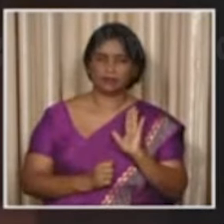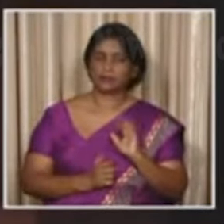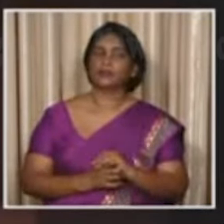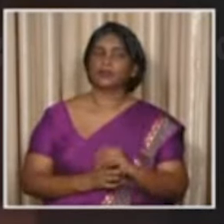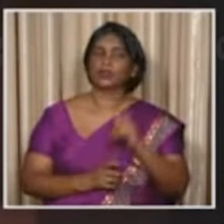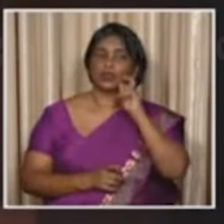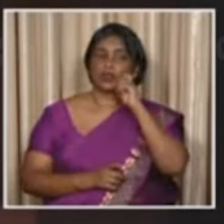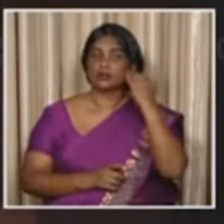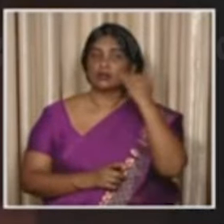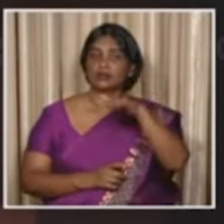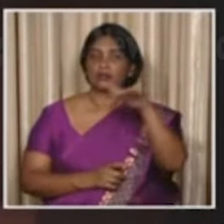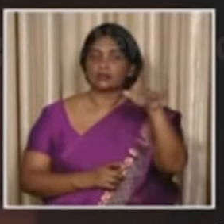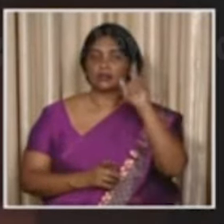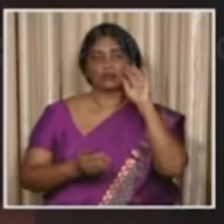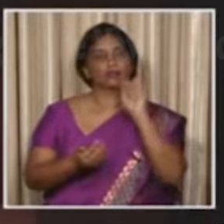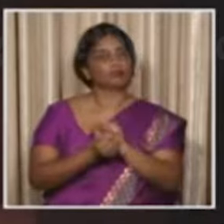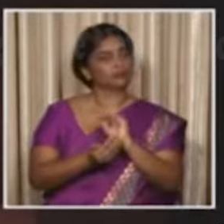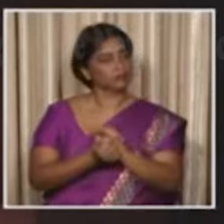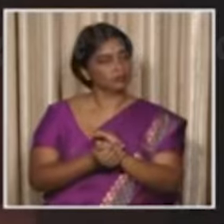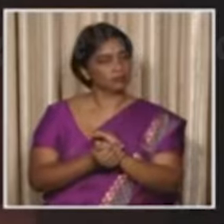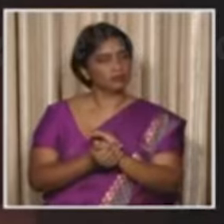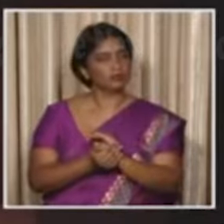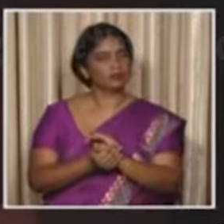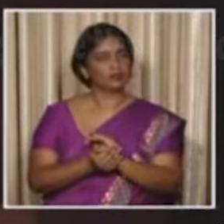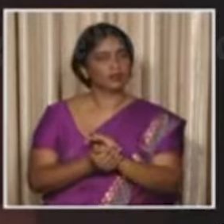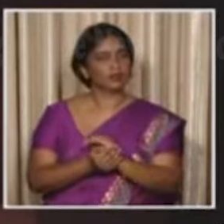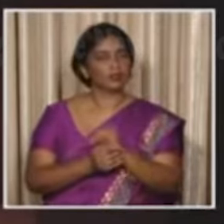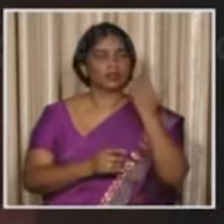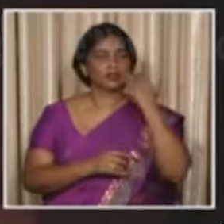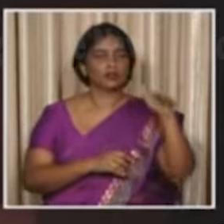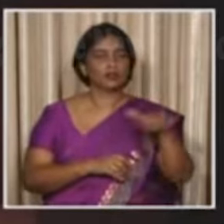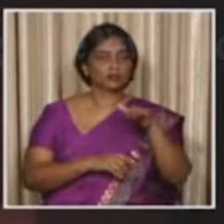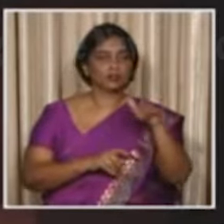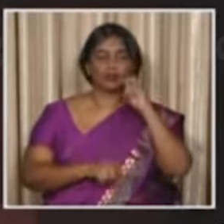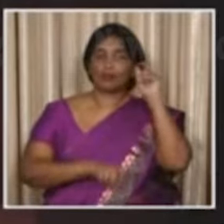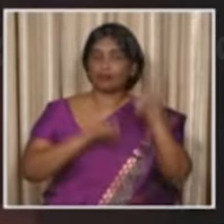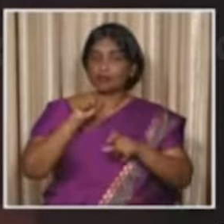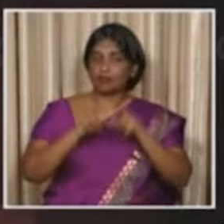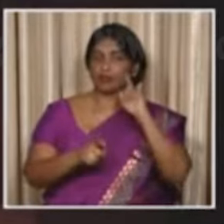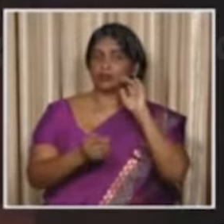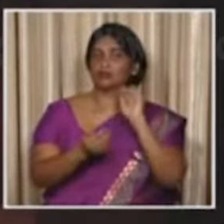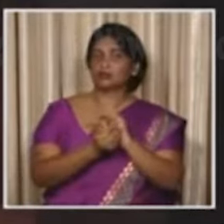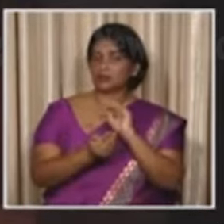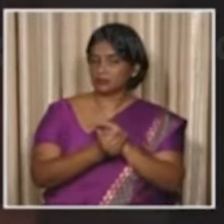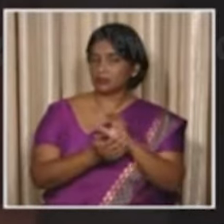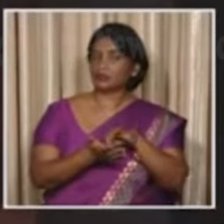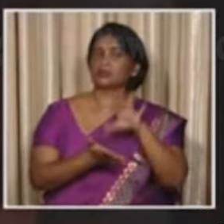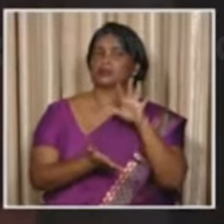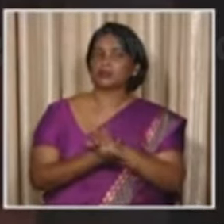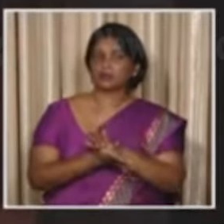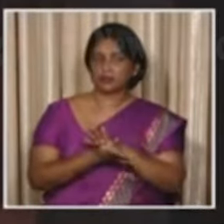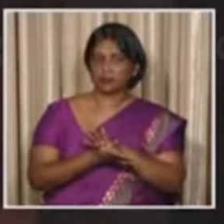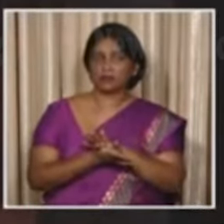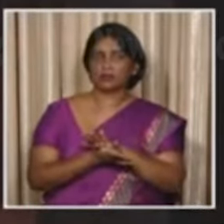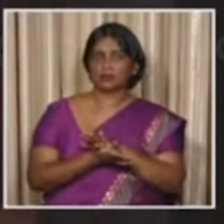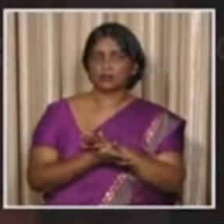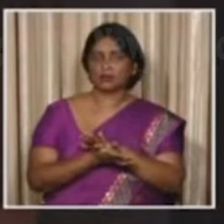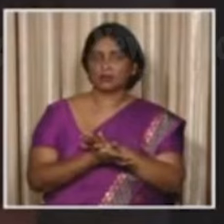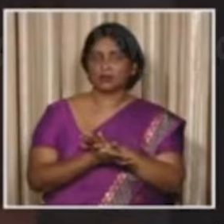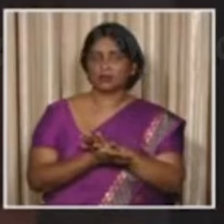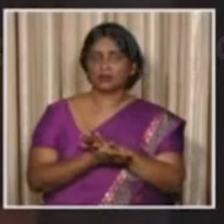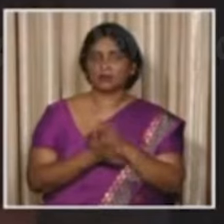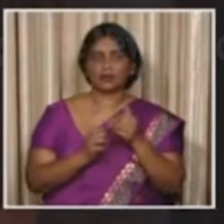නැහැ. ජන සමාජයේ සුරක්ෂිත භාවය, ජන සමාජයේ ඉන්න පුරවැසියන්ගේ සුරක්ෂිත භාවය තහවුරු කිරීම